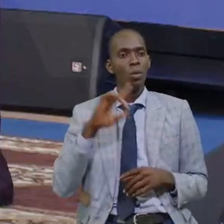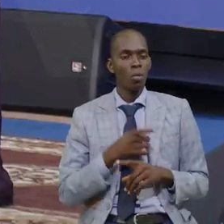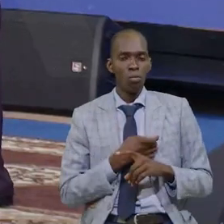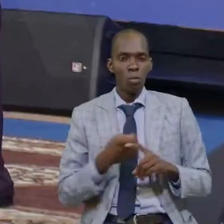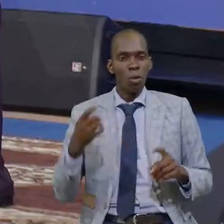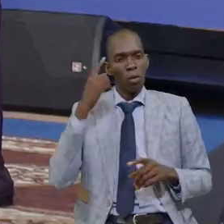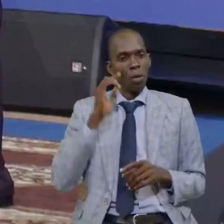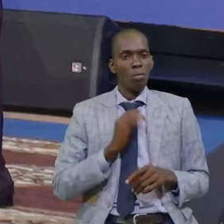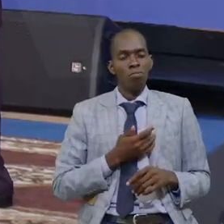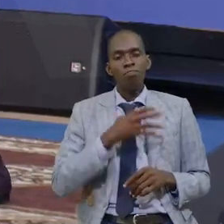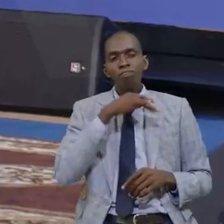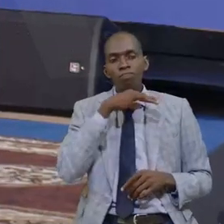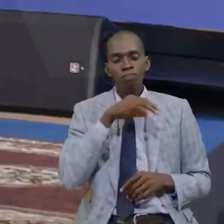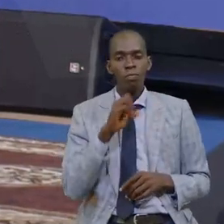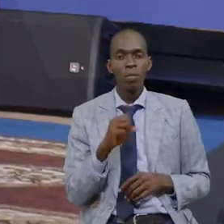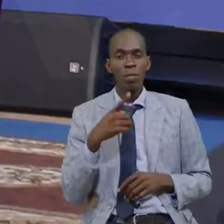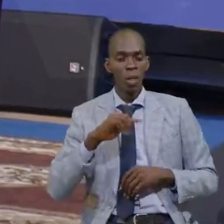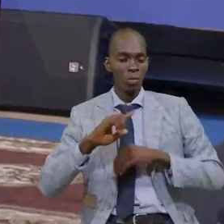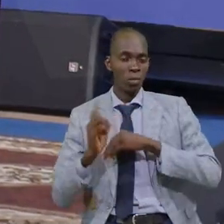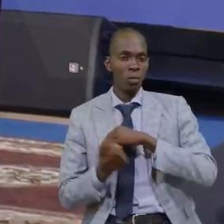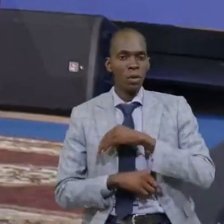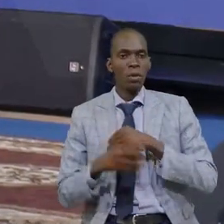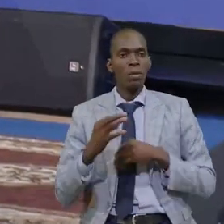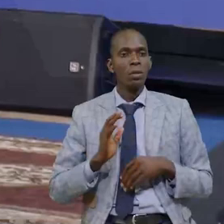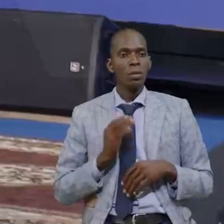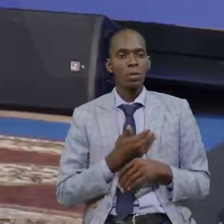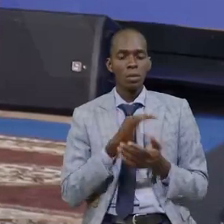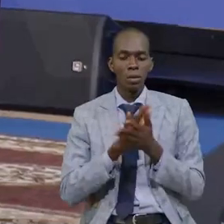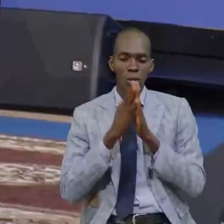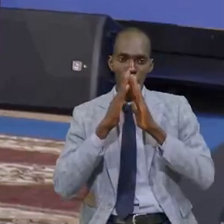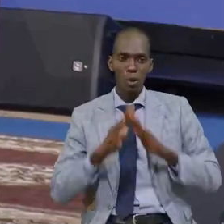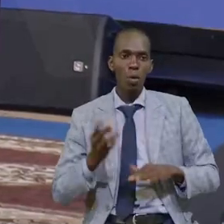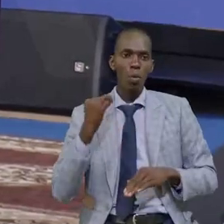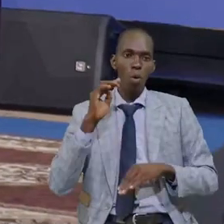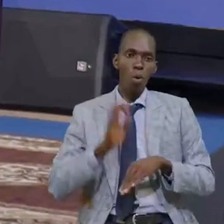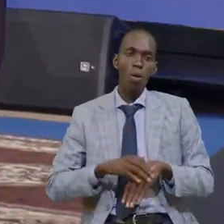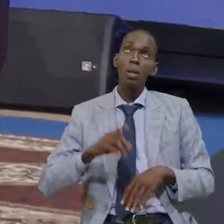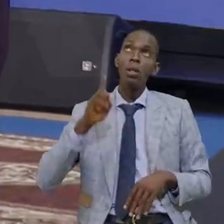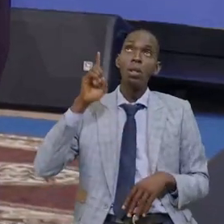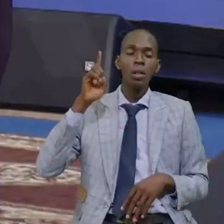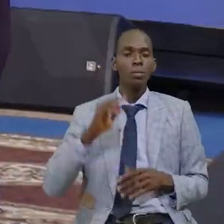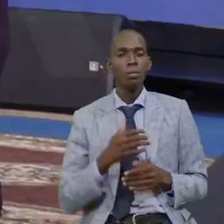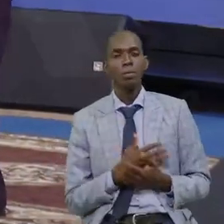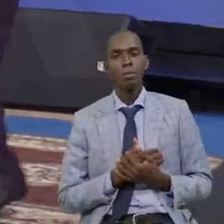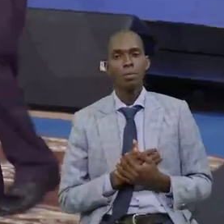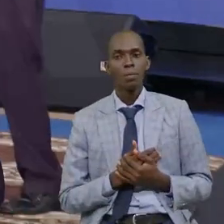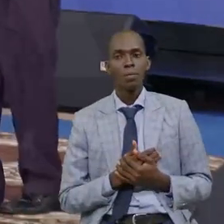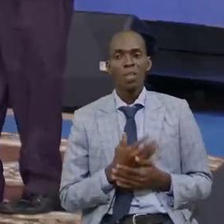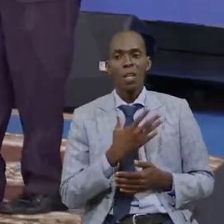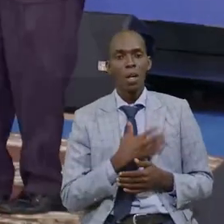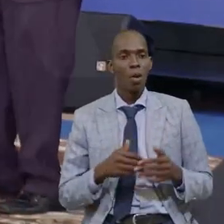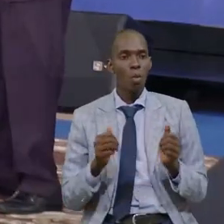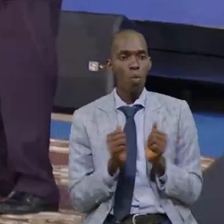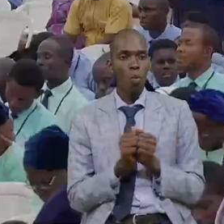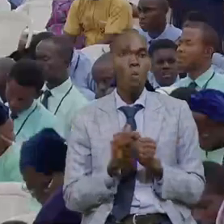brisé pour nos iniquités. Le châtiment qui nous donne la paix est tombé sur lui.